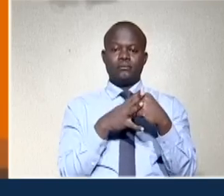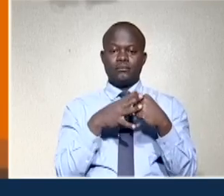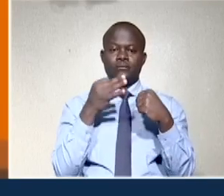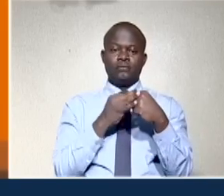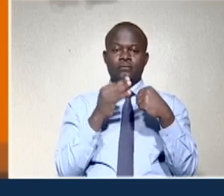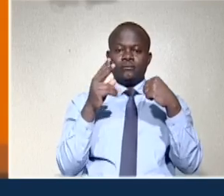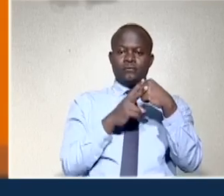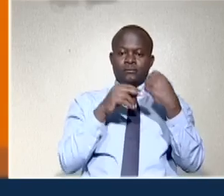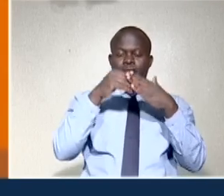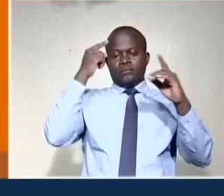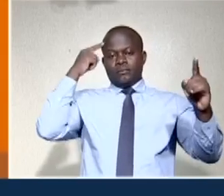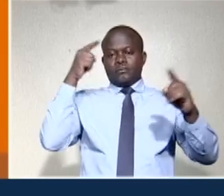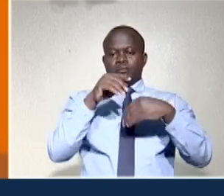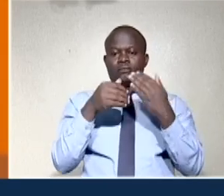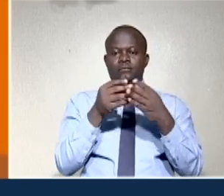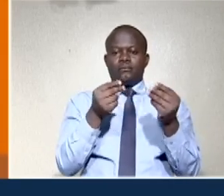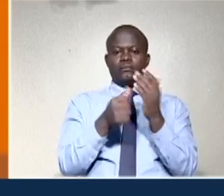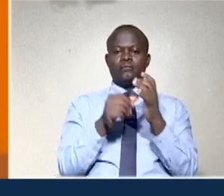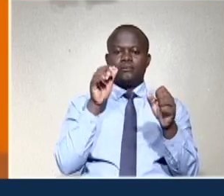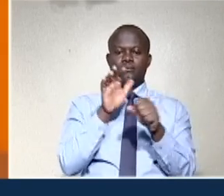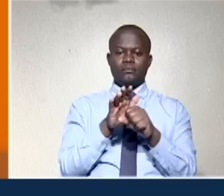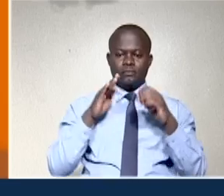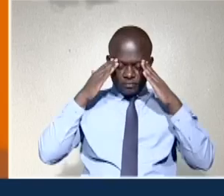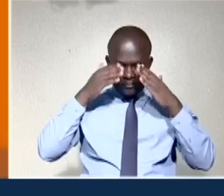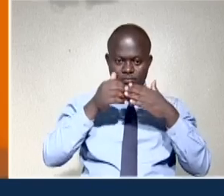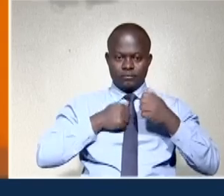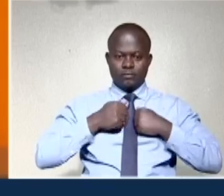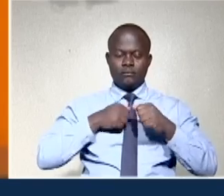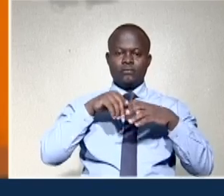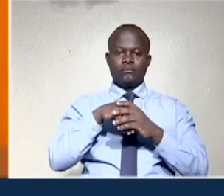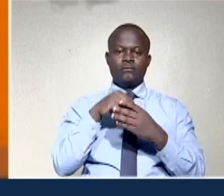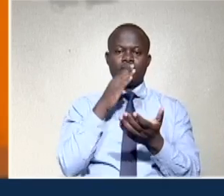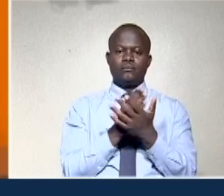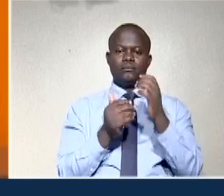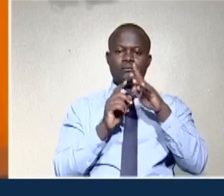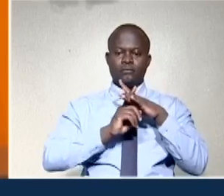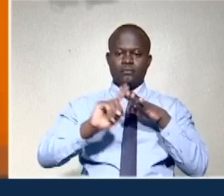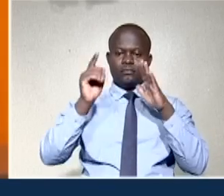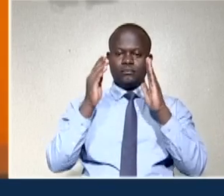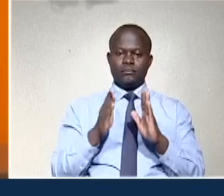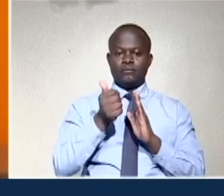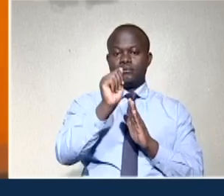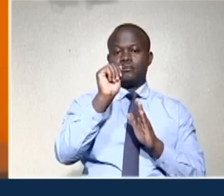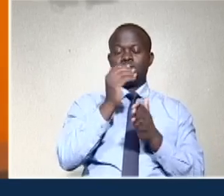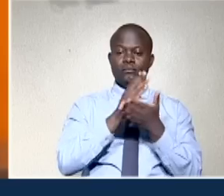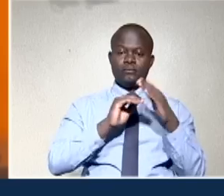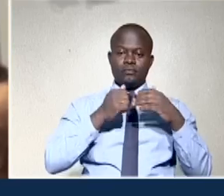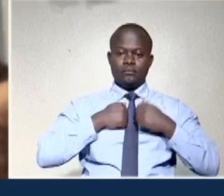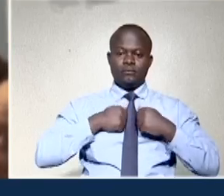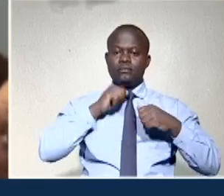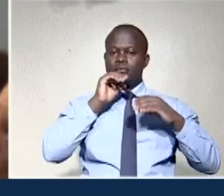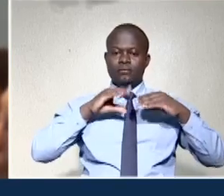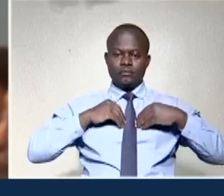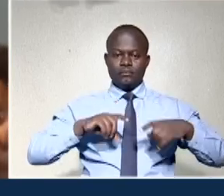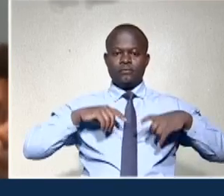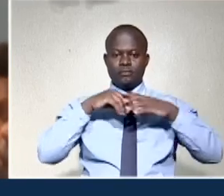cy'1987 igamije gukemura ibibazo bitandukanye byari byugarije abanyarwanda birimo no guca ubuhunzi aho icyo gihe hari igice cy'abanyarwanda batari bemerewe